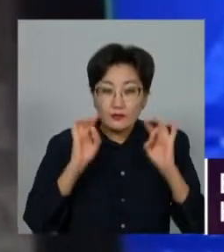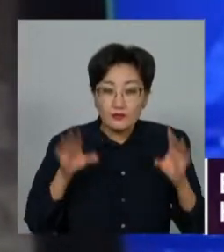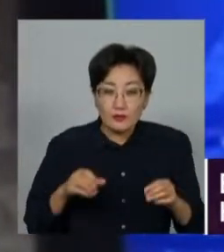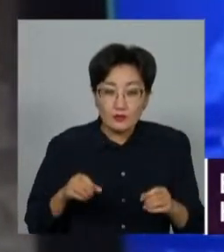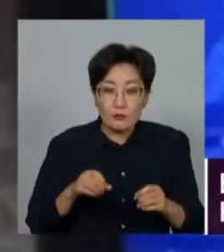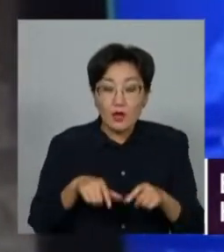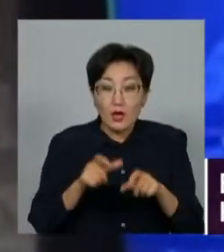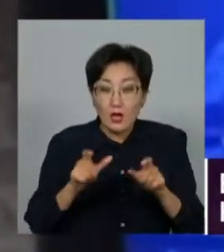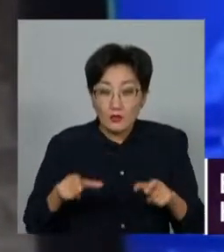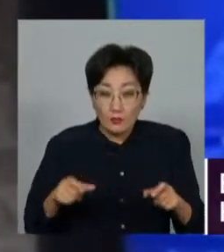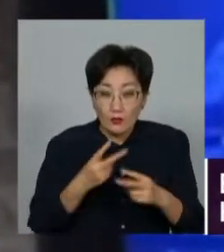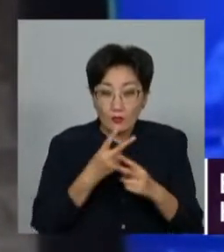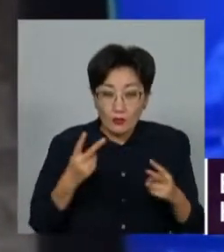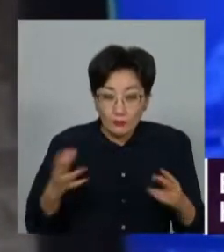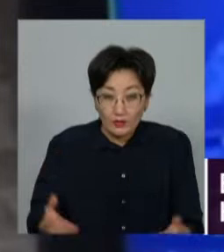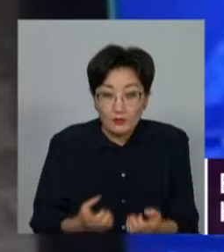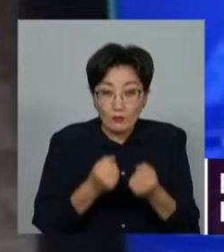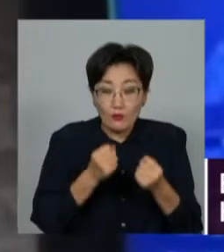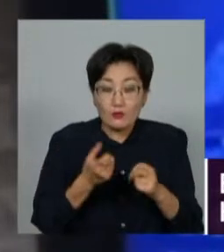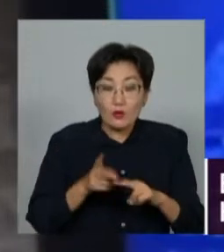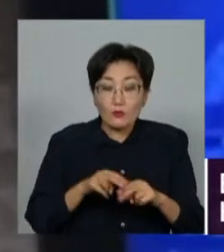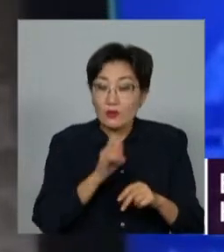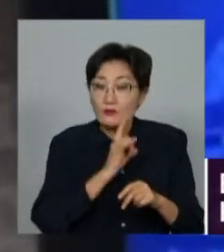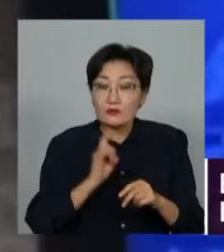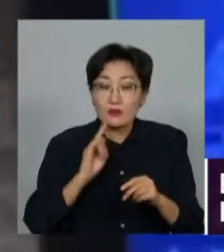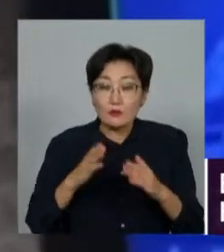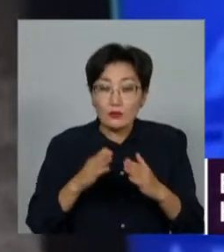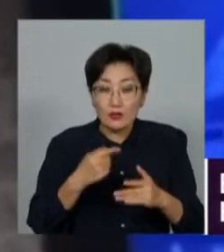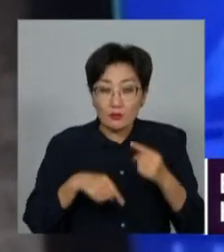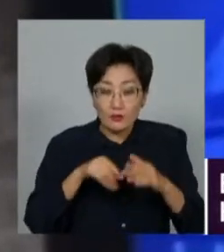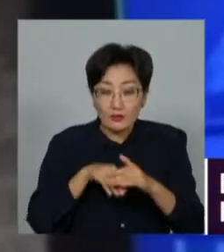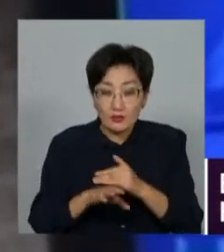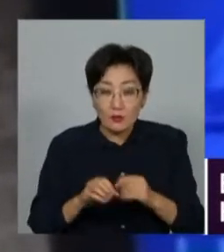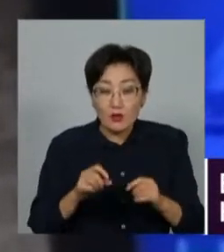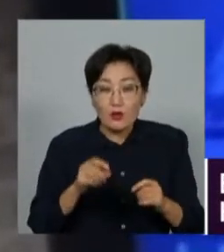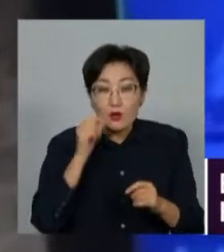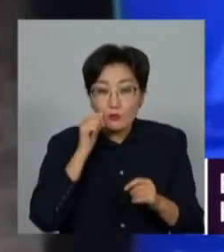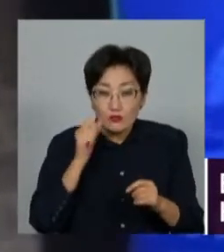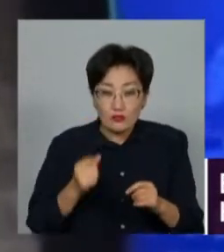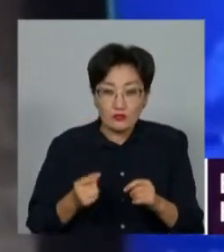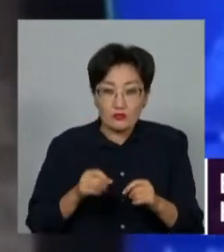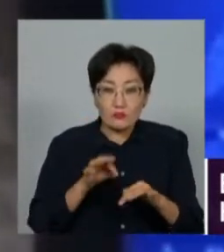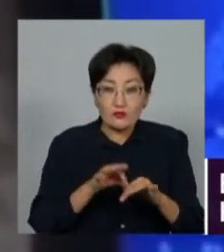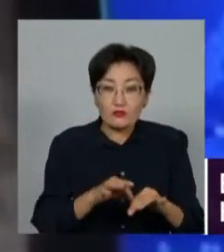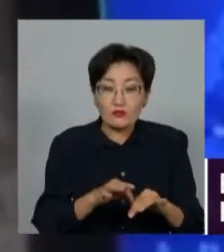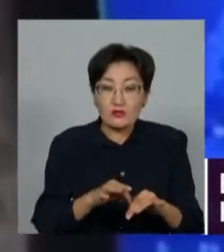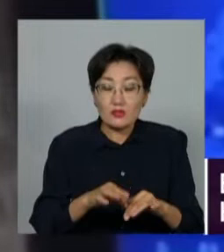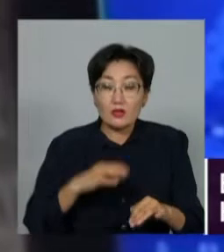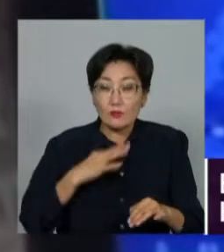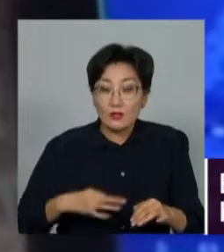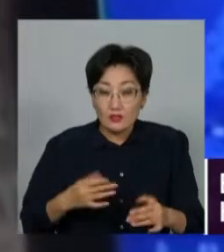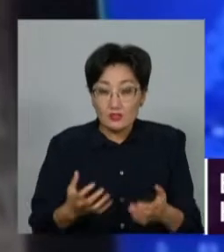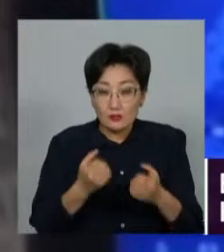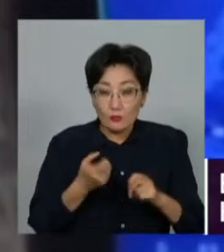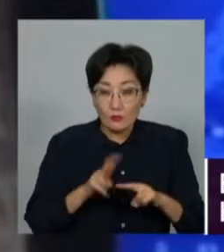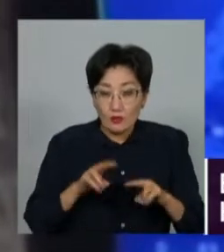көріп қалып, баланы көтеріп алған. Дәл осы сәтте азаматша үйінен қайта шығып, ер адамға бас салып баланы сүйрей жөнеледі. Көпшілікті